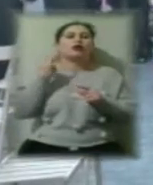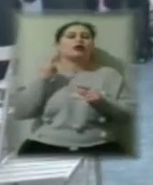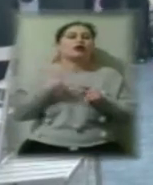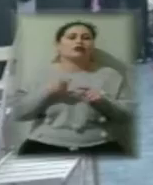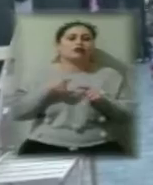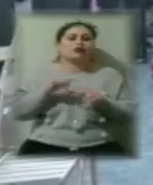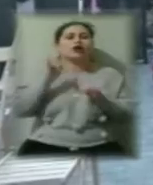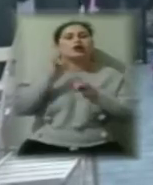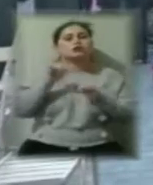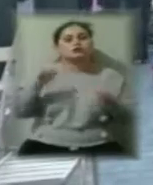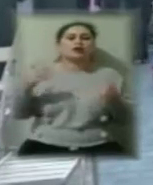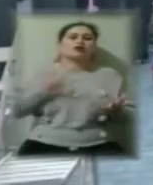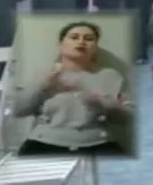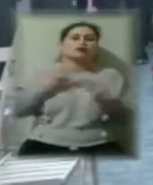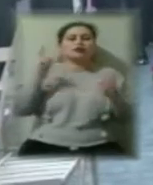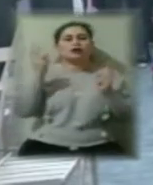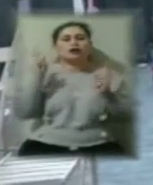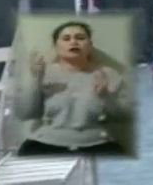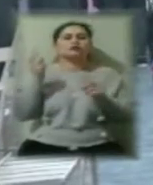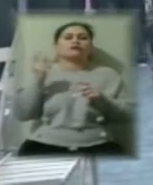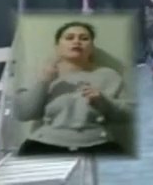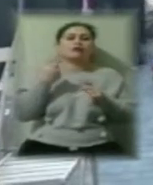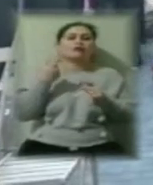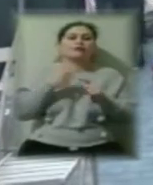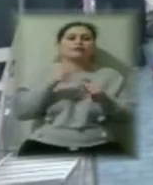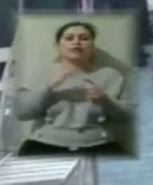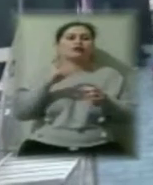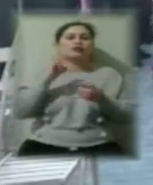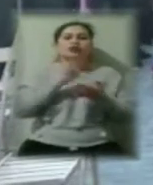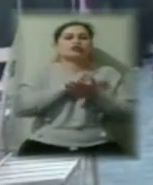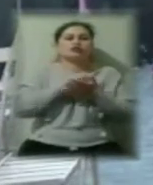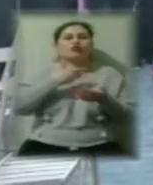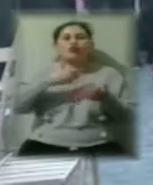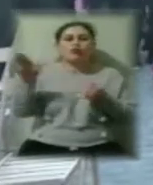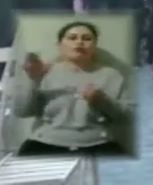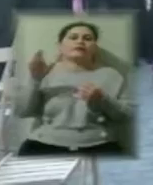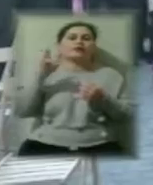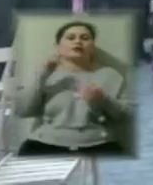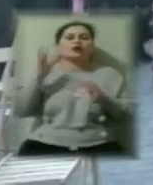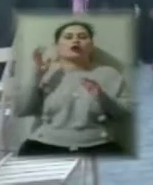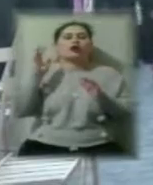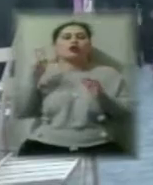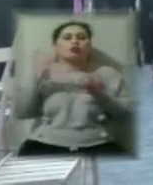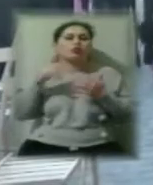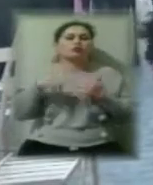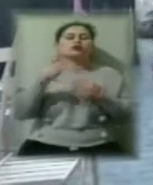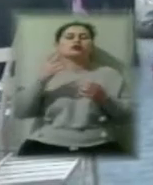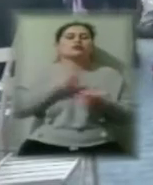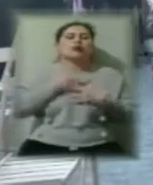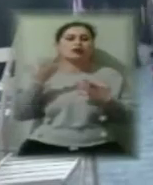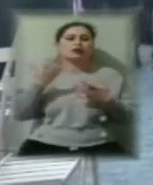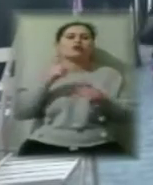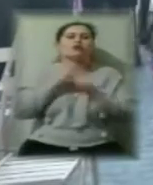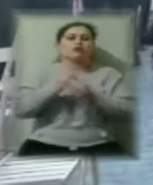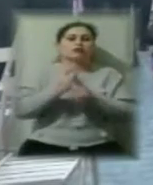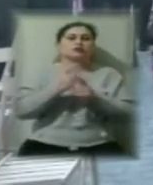розваги, танці, це вся нечисть виходить назовні, святкує та проведжає наше